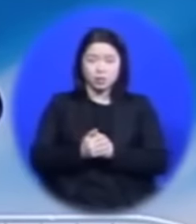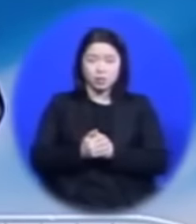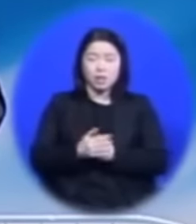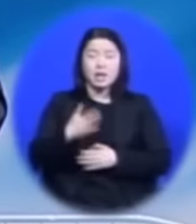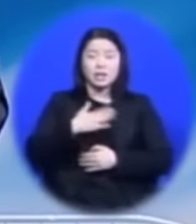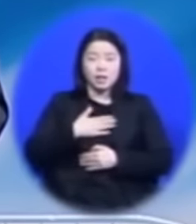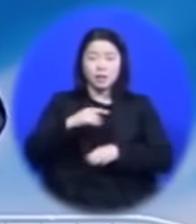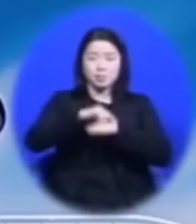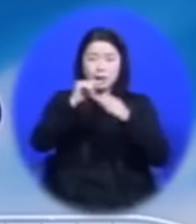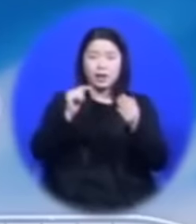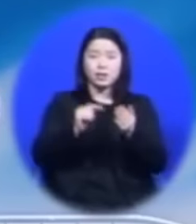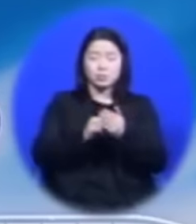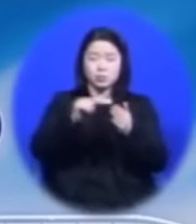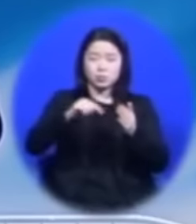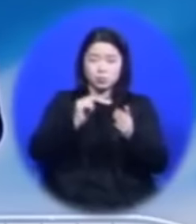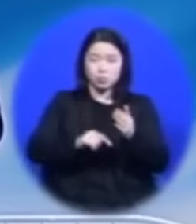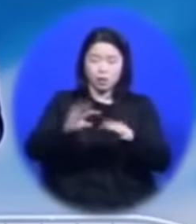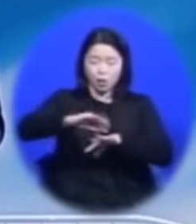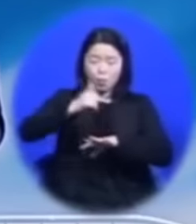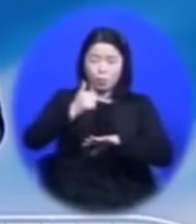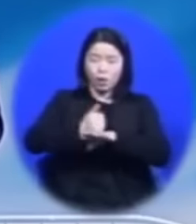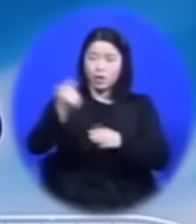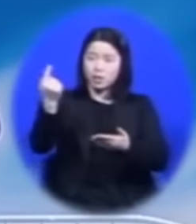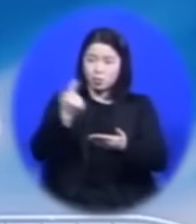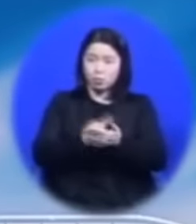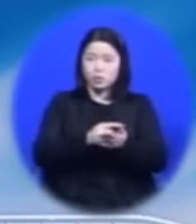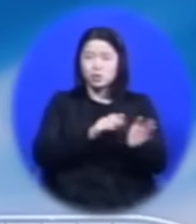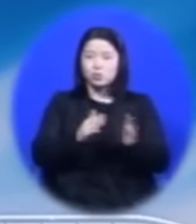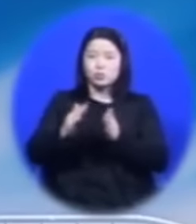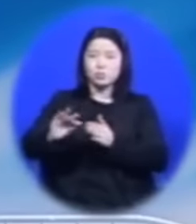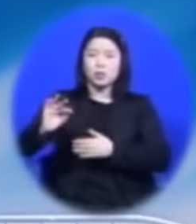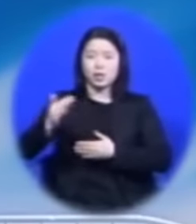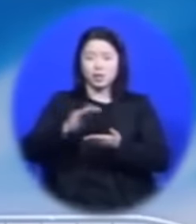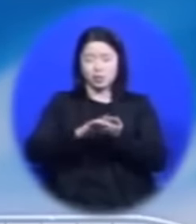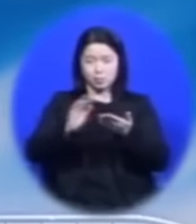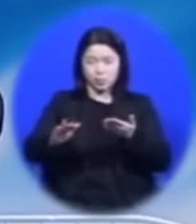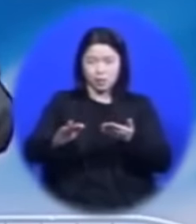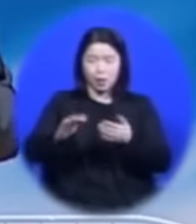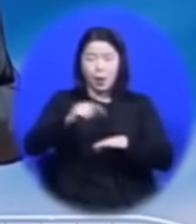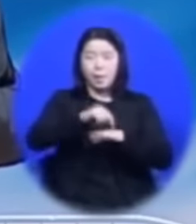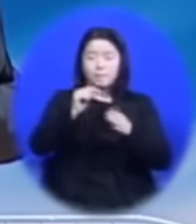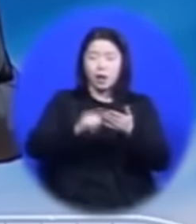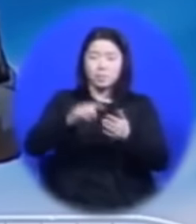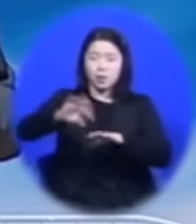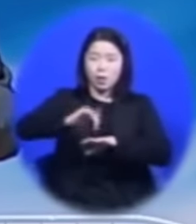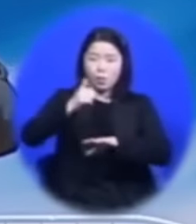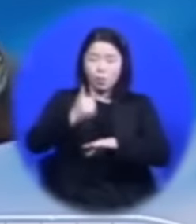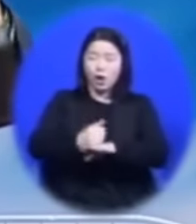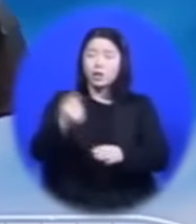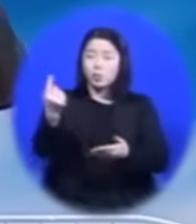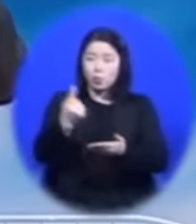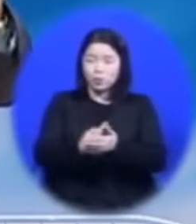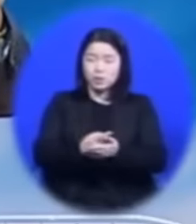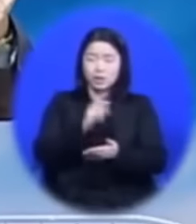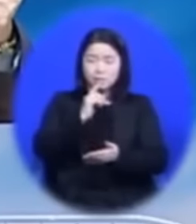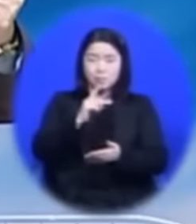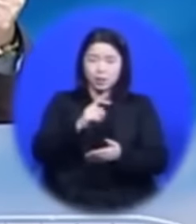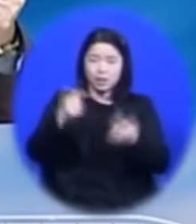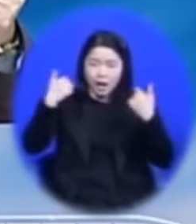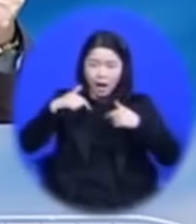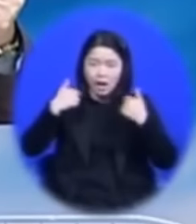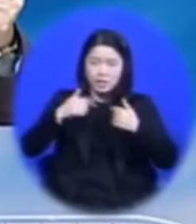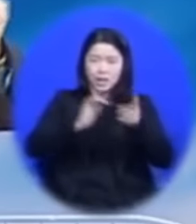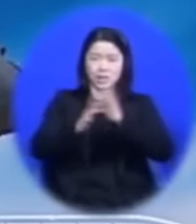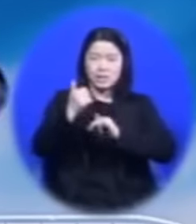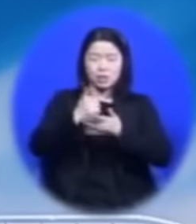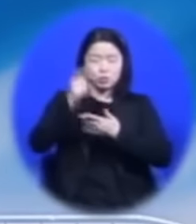내 마음에 왕이 오실 준비를 하는 겁니다. 마음의 왕이 오신다는 이야기는 항상 예수님 생각하고 사는